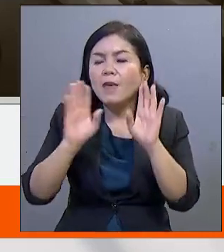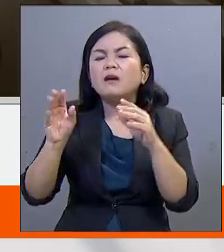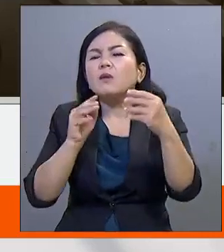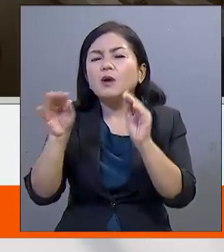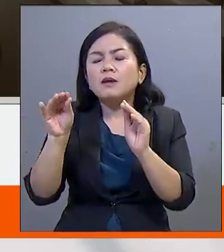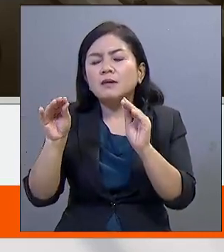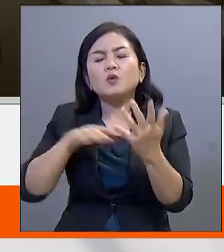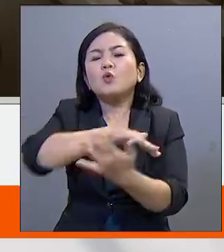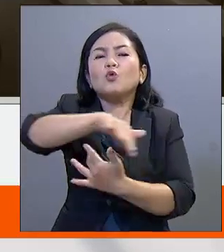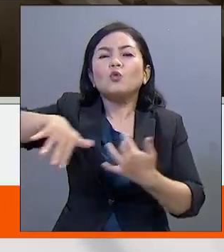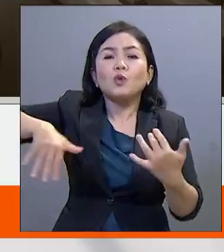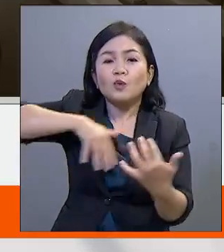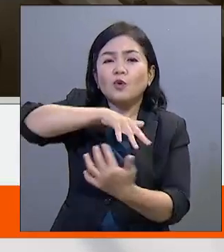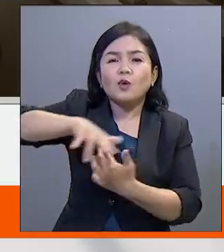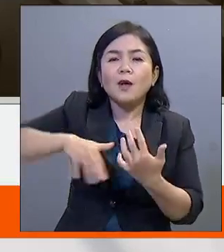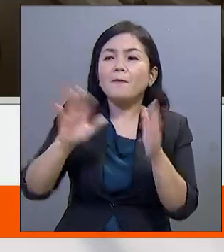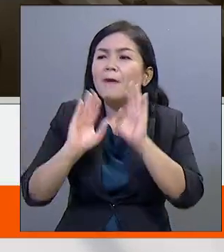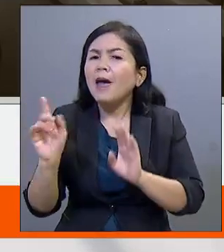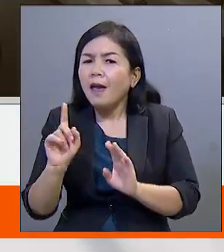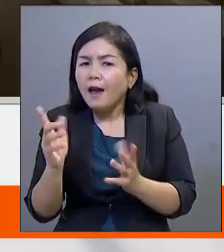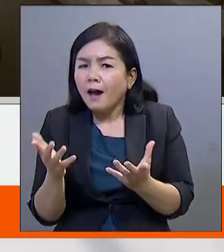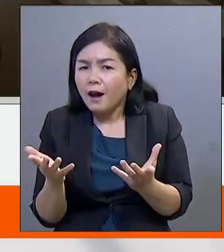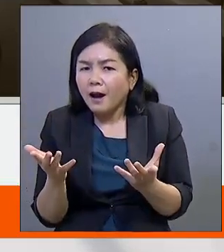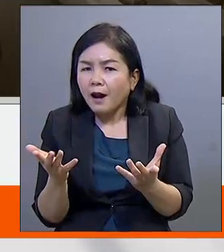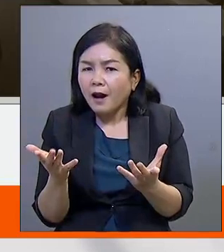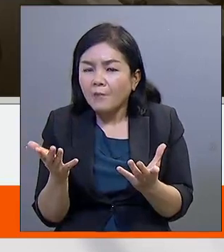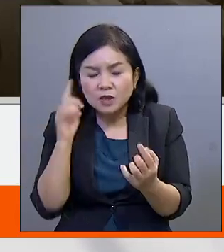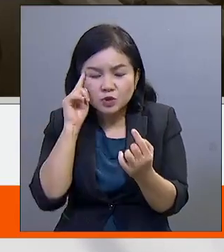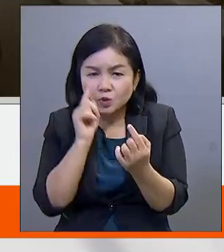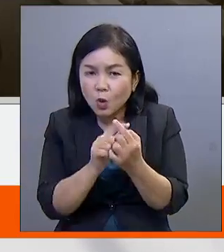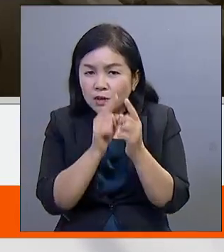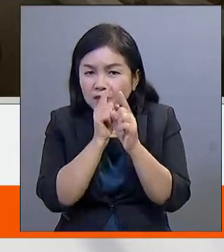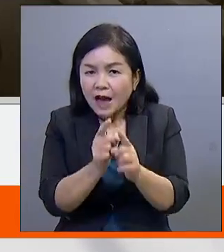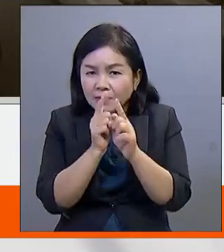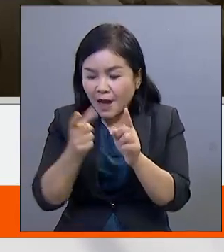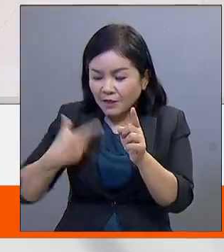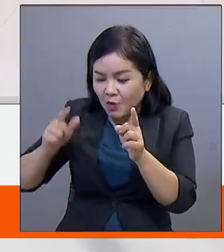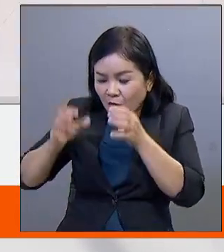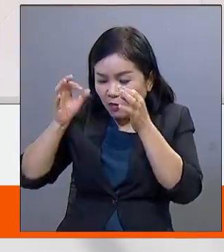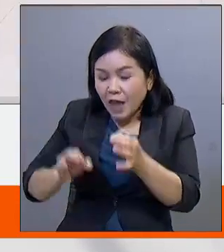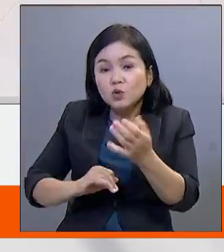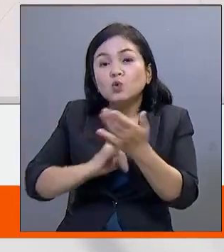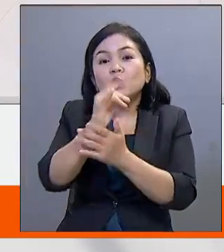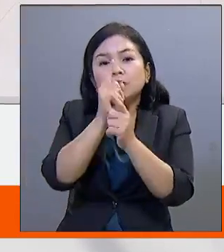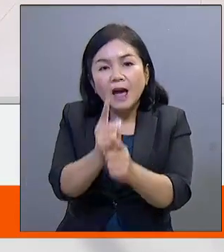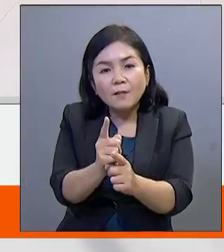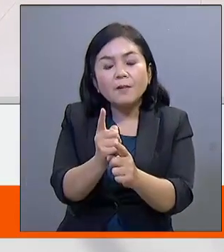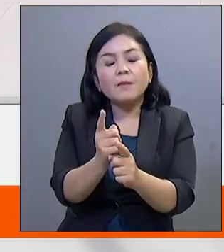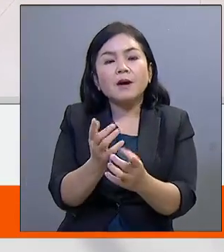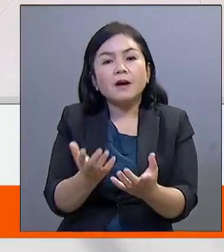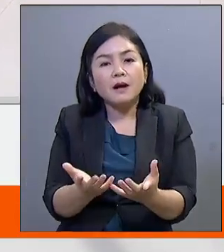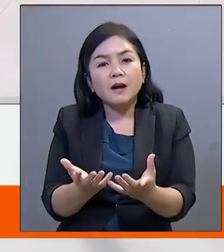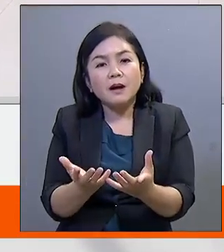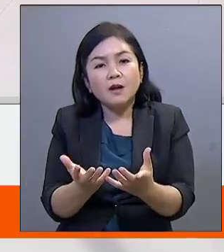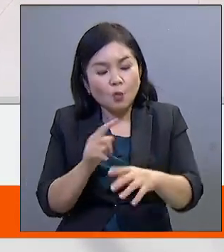คนี้ช่อยของศารถามนดทจะออกมานแรก